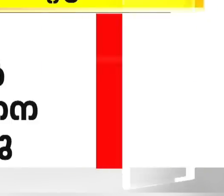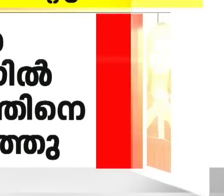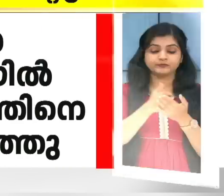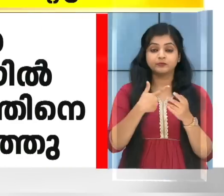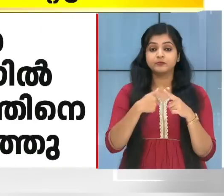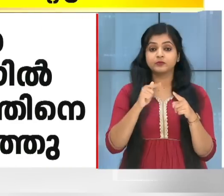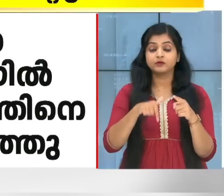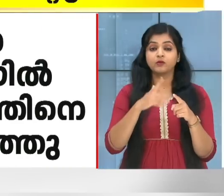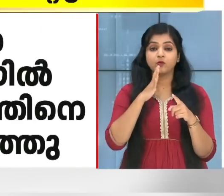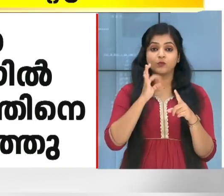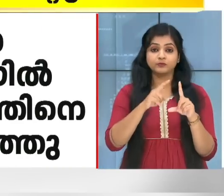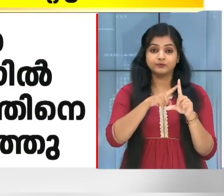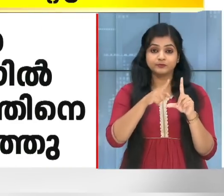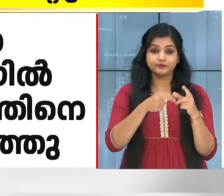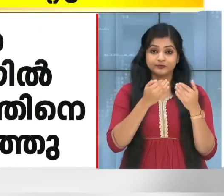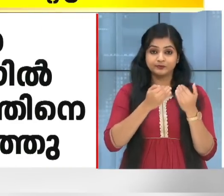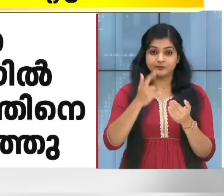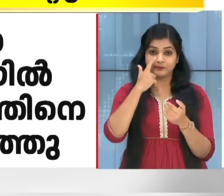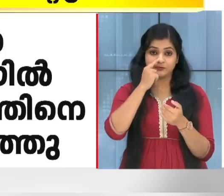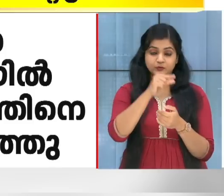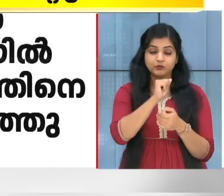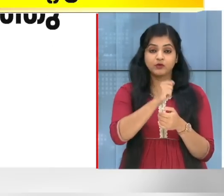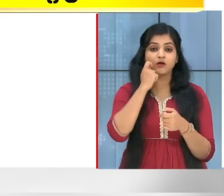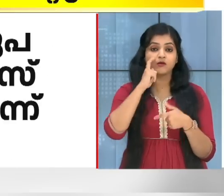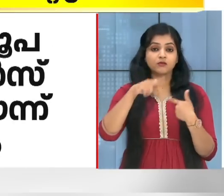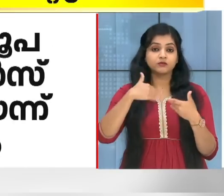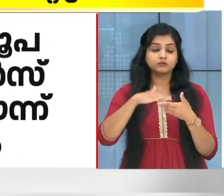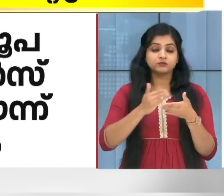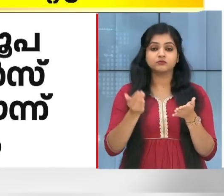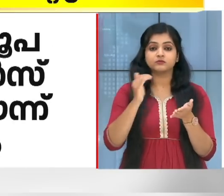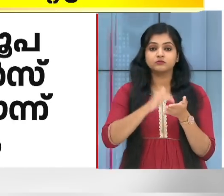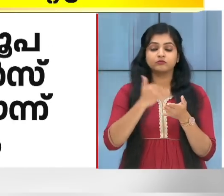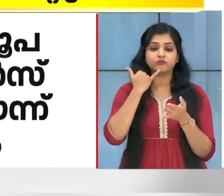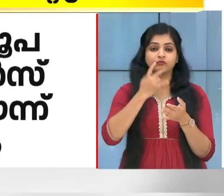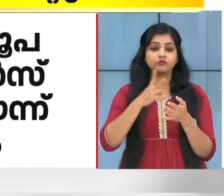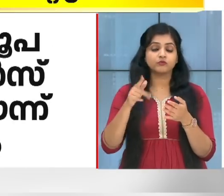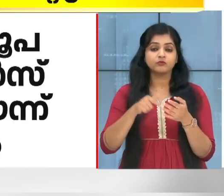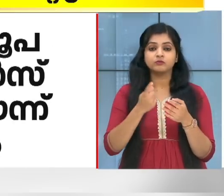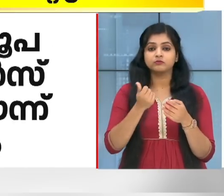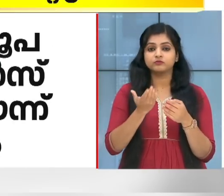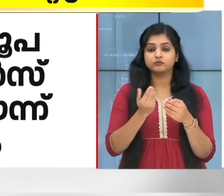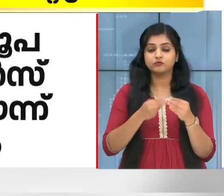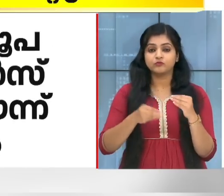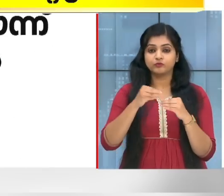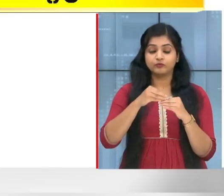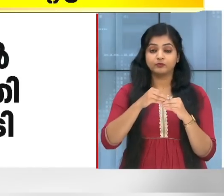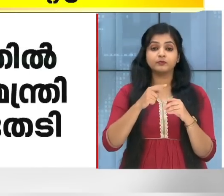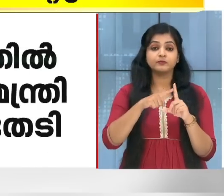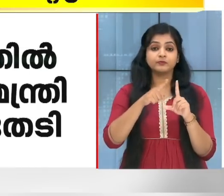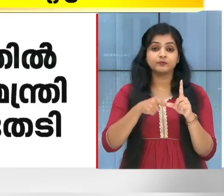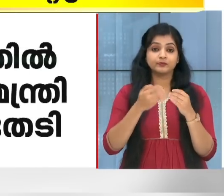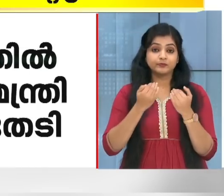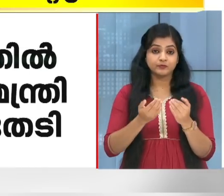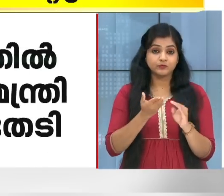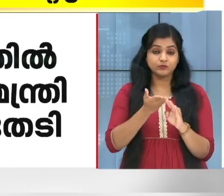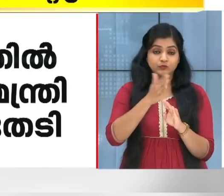ഭർത്താവ്, അയാൾ നിർബന്ധിച്ചു, ഭീഷണിപ്പെടുത്തി, പിന്നാലെ പണം ആവശ്യപ്പെട്ടു. അങ്ങനെ പ്രസവത്തിന് മുൻപ് 57,000 രൂപയും